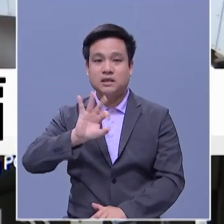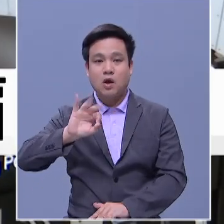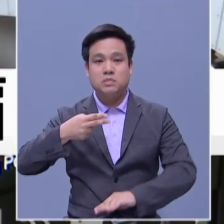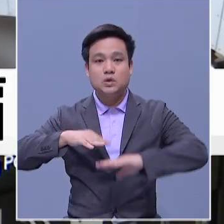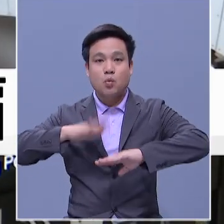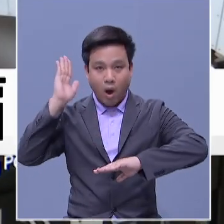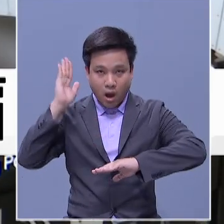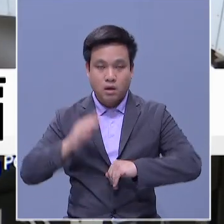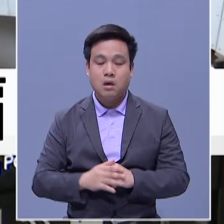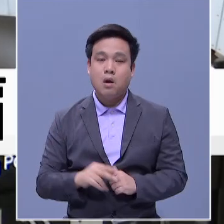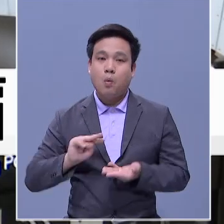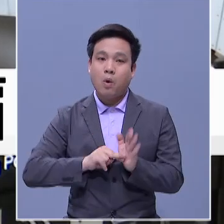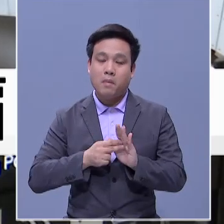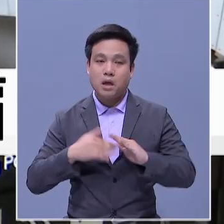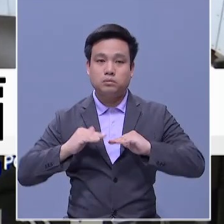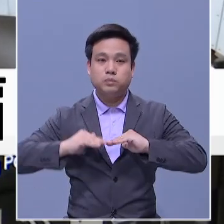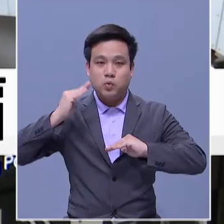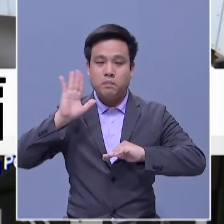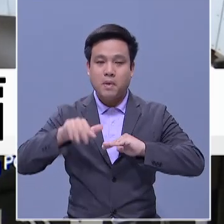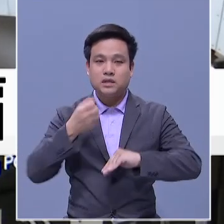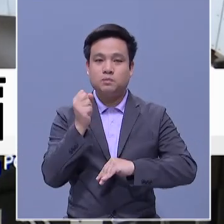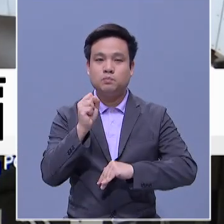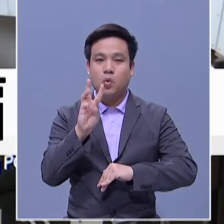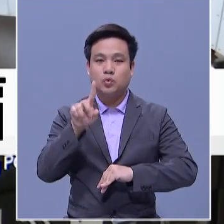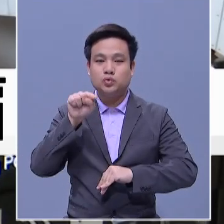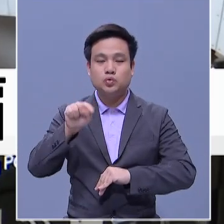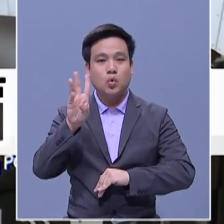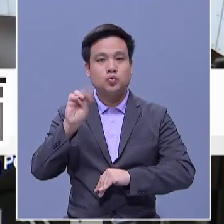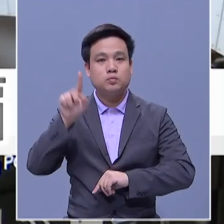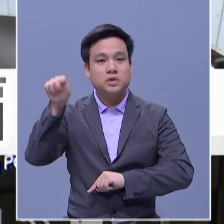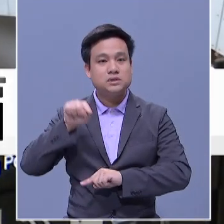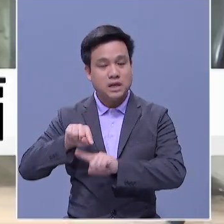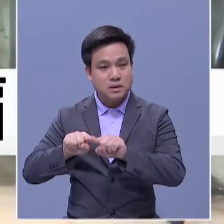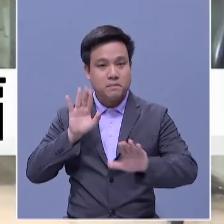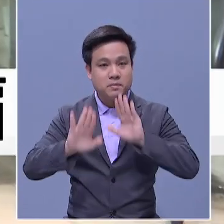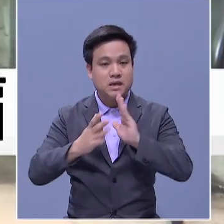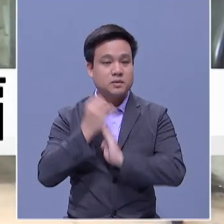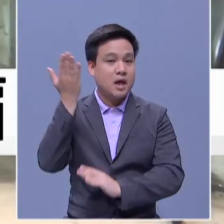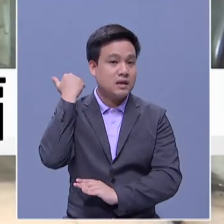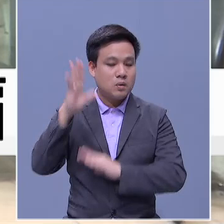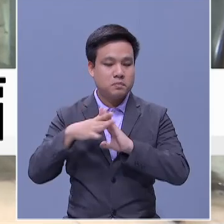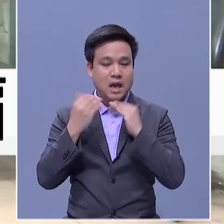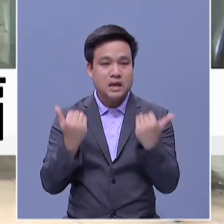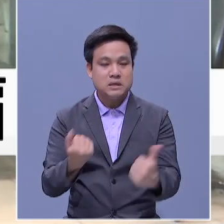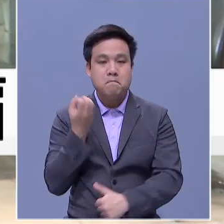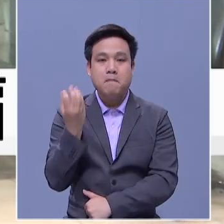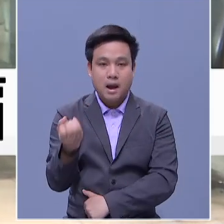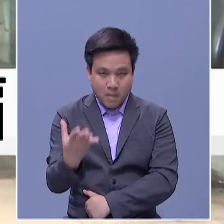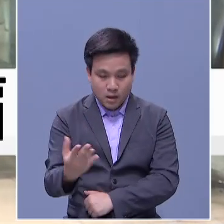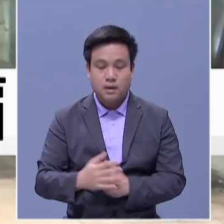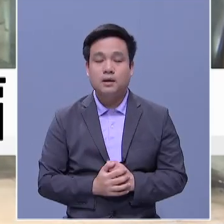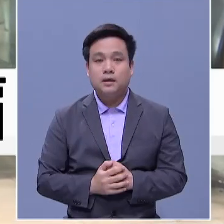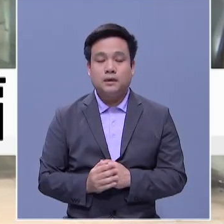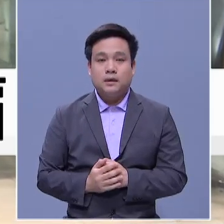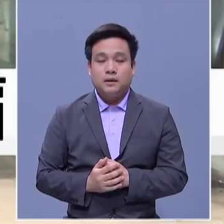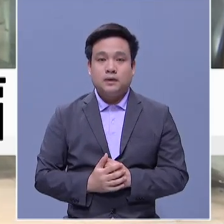796,808 คนเพิ่มขึ้นถึง 16.60% จากสัปดาห์ก่อนโดยการเพิ่มขึ้นของนักท่องเที่ยวเกือบทุกกลุ่มเลยค่ะก็เลย